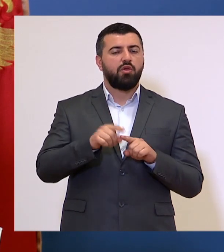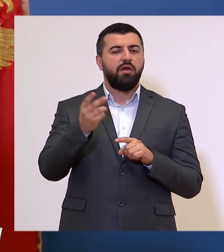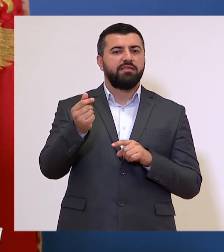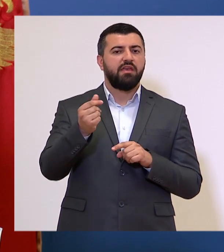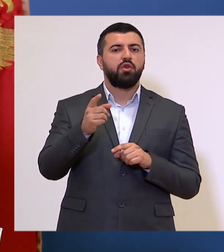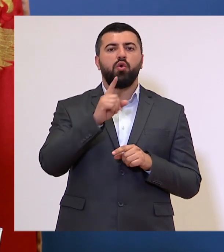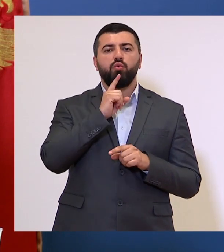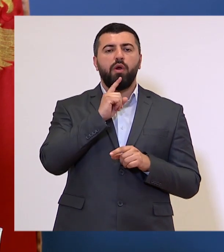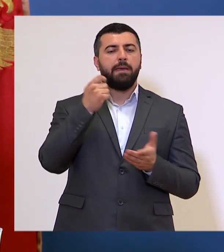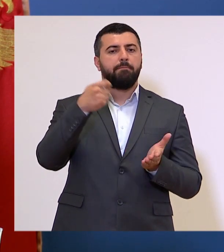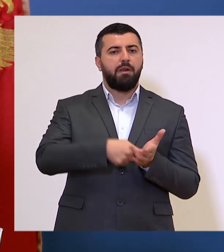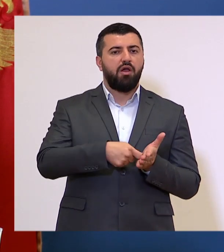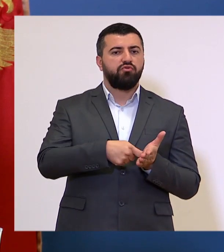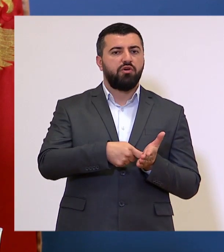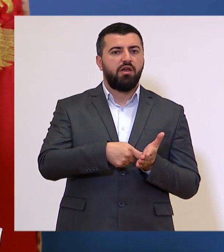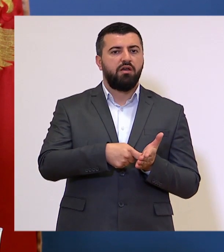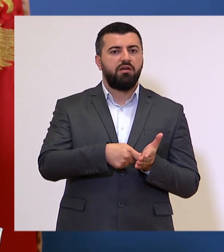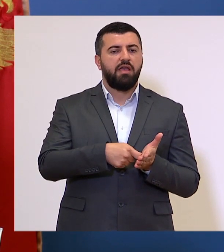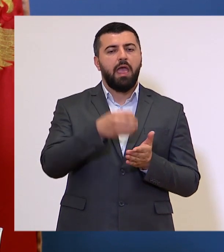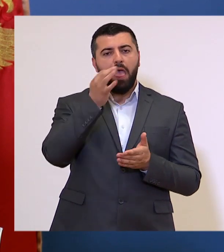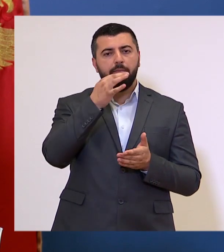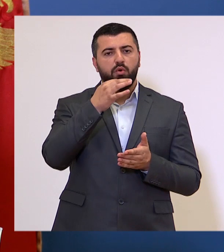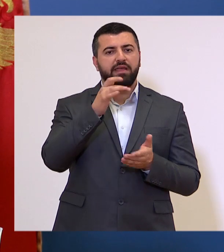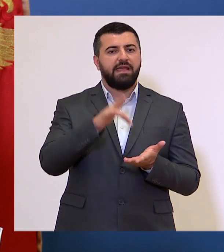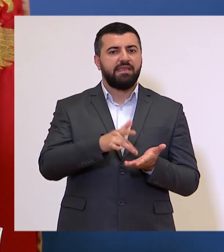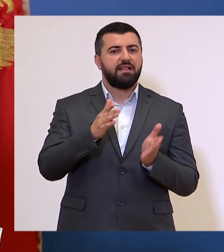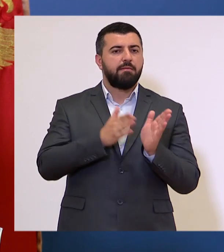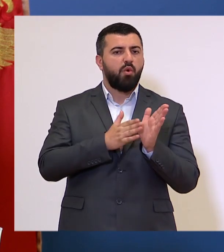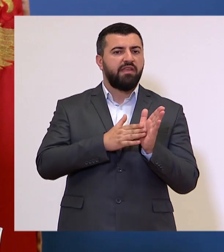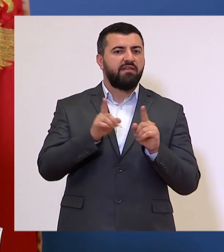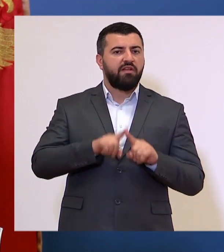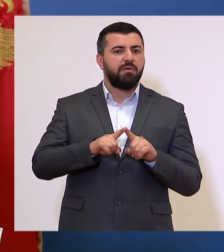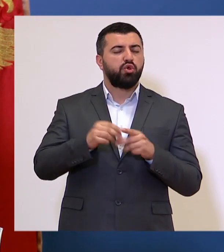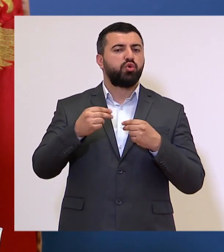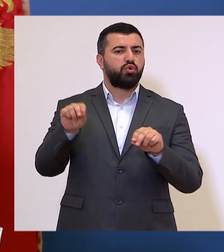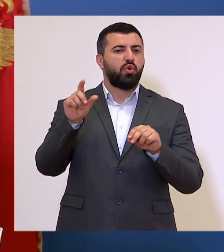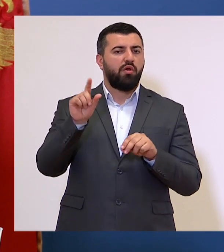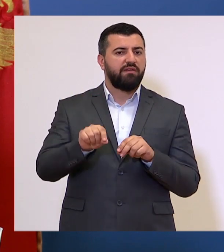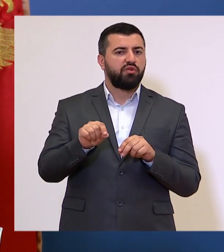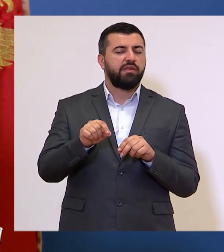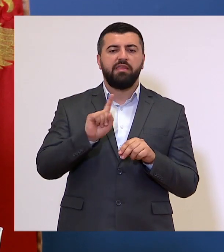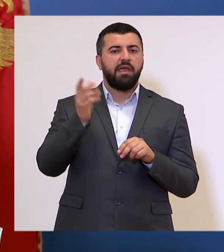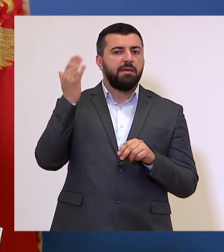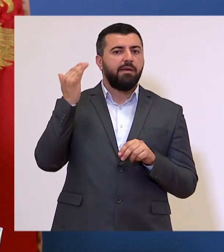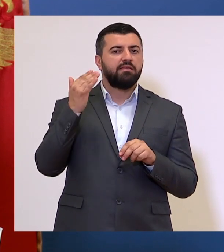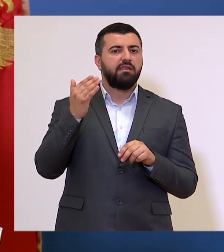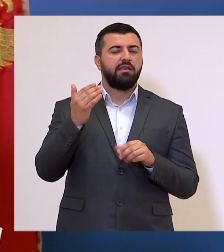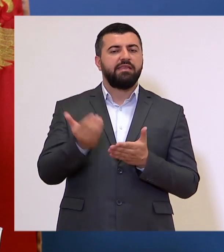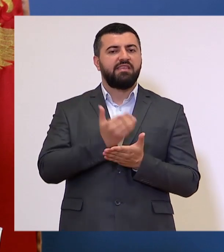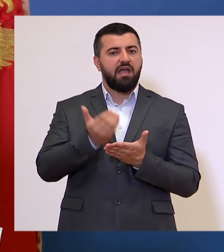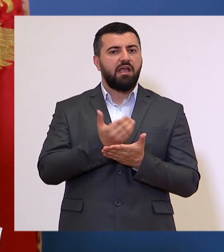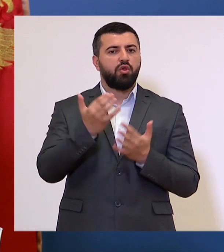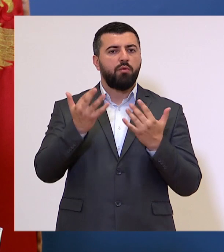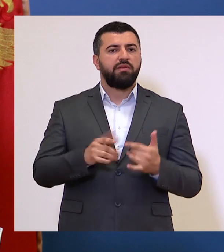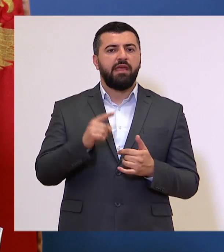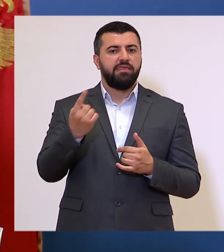cijeni onoj koju plaća apotekarski centar Montefarm i neće biti u obliku zarade